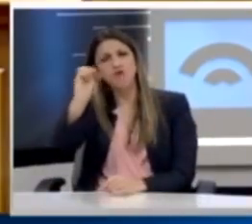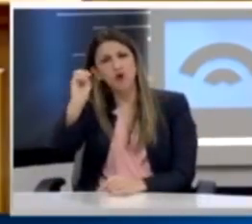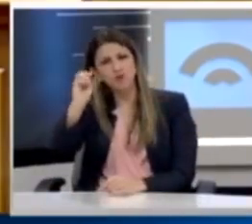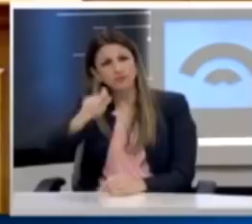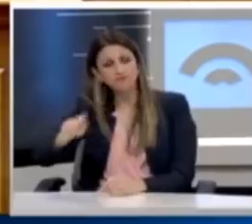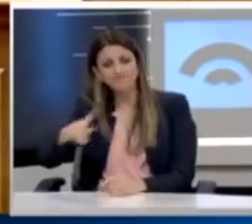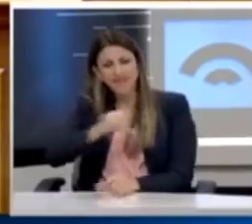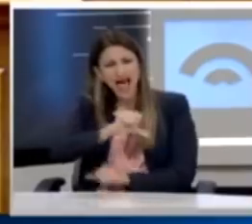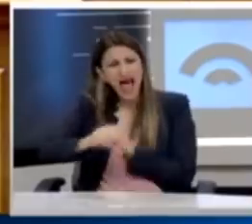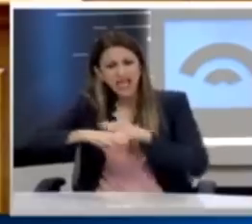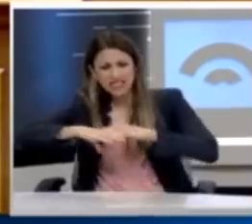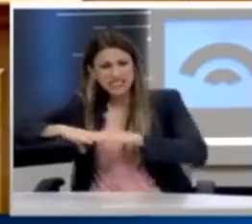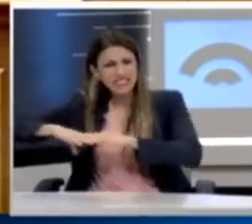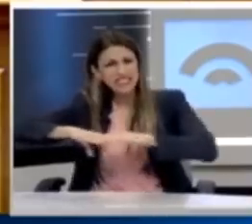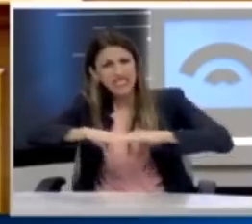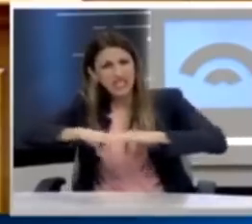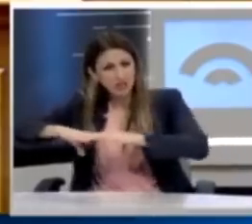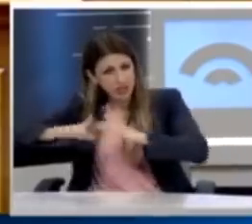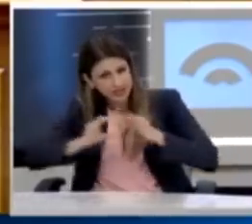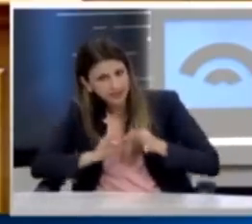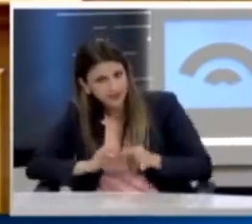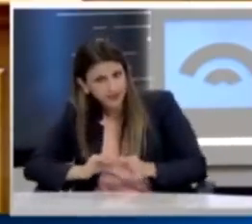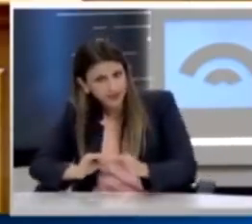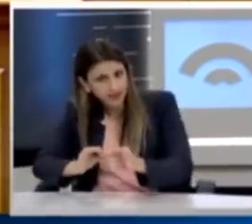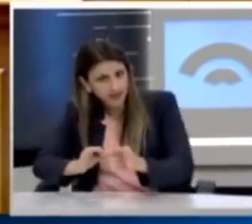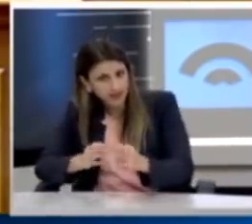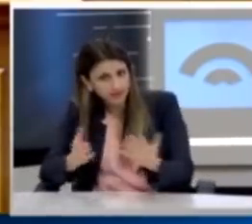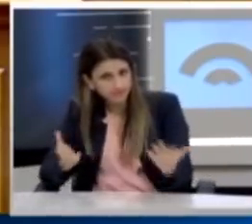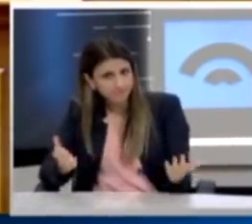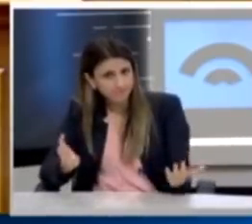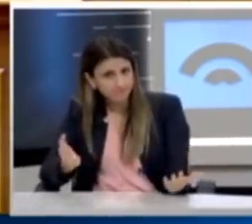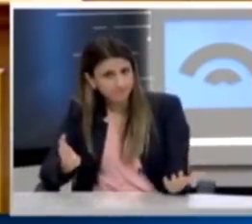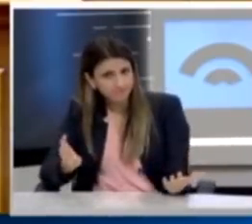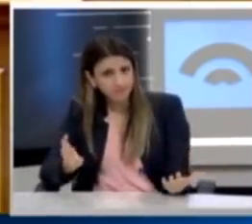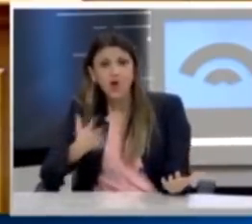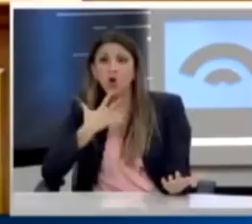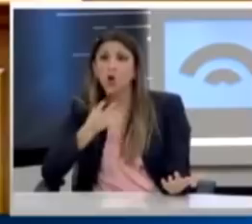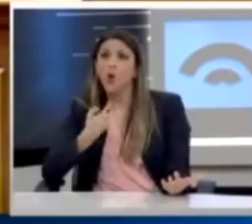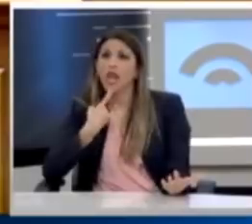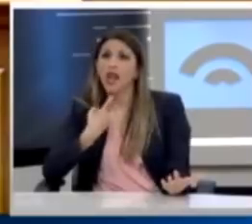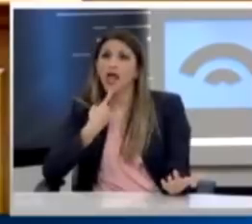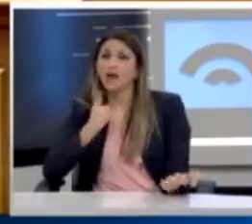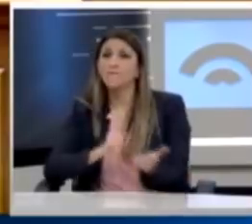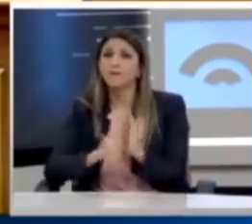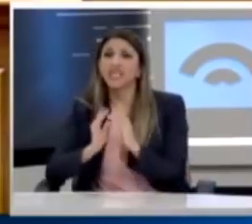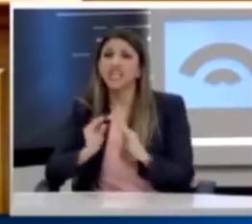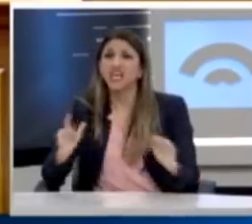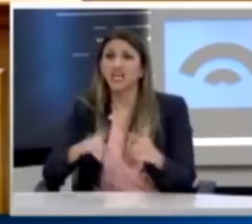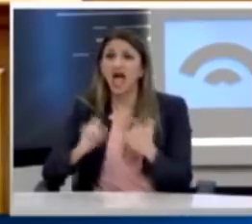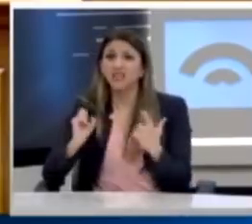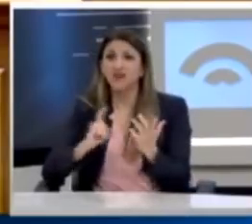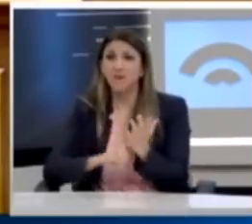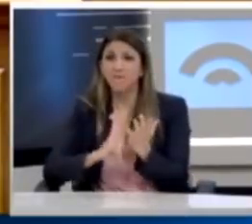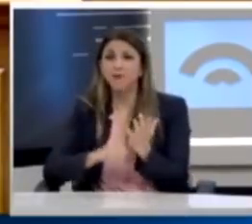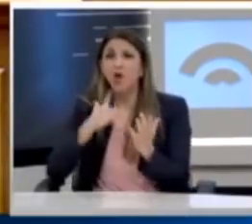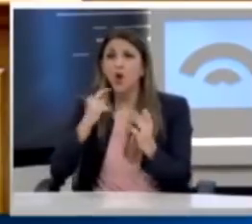της αλλαγής συνόρων, εάν συνεχιστεί και μάλιστα στο όνομα της διασφάλισης, της ειρήνης, της ασφάλειας στα πλαίσια του ΝΑΤΟ